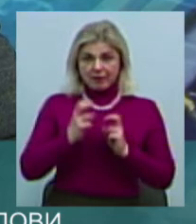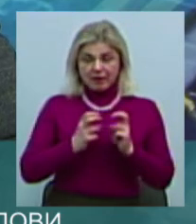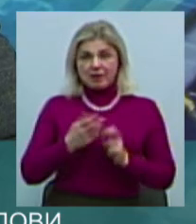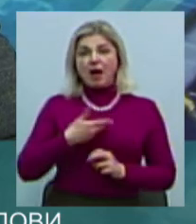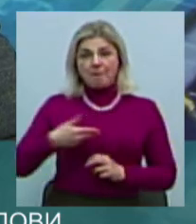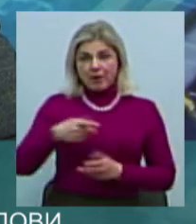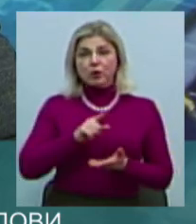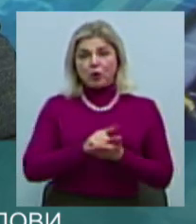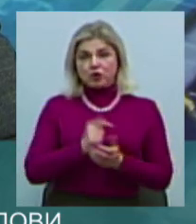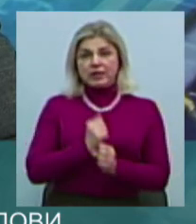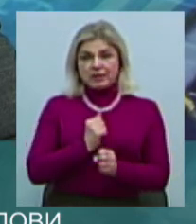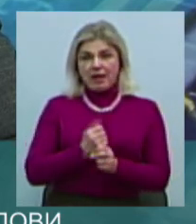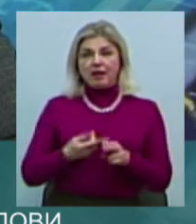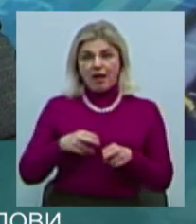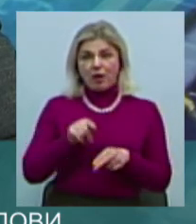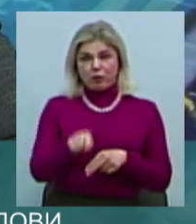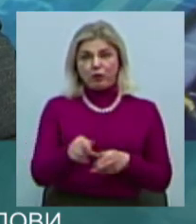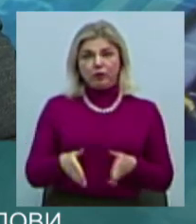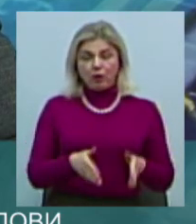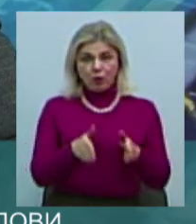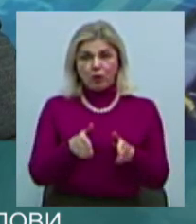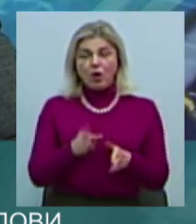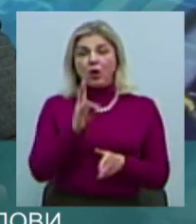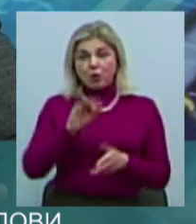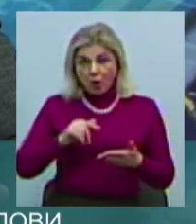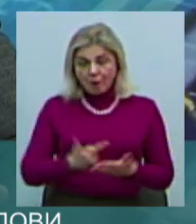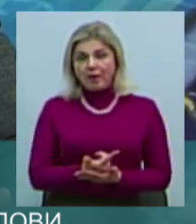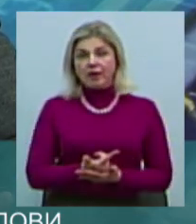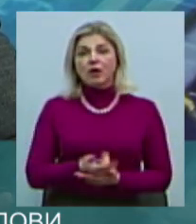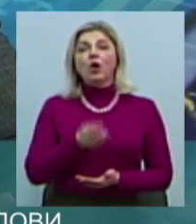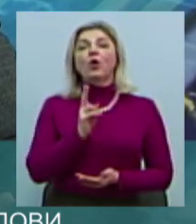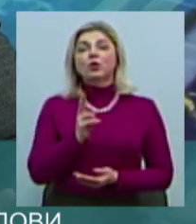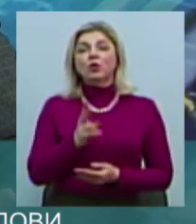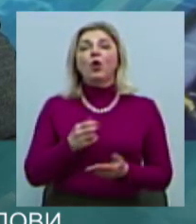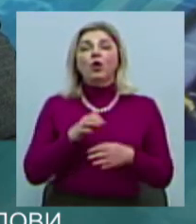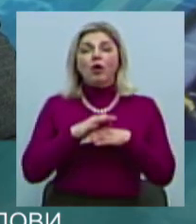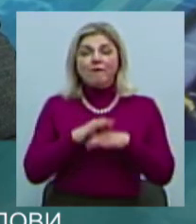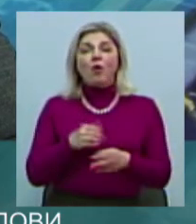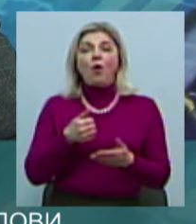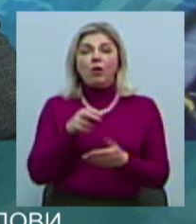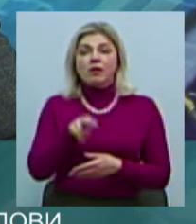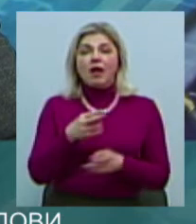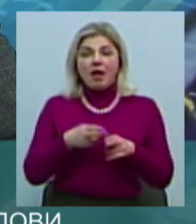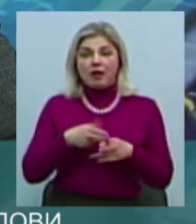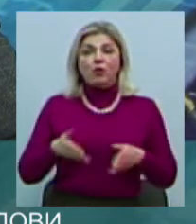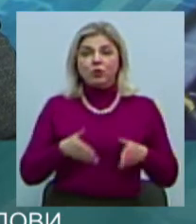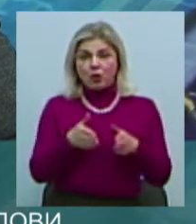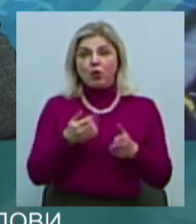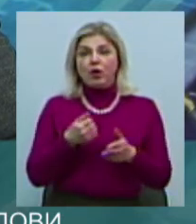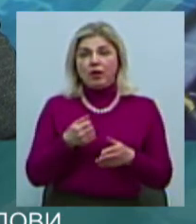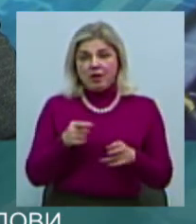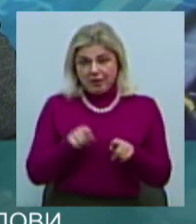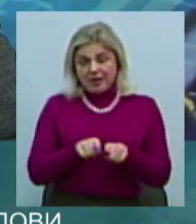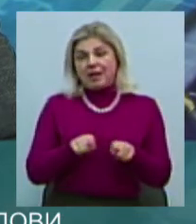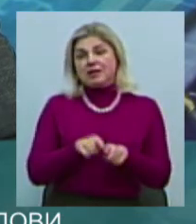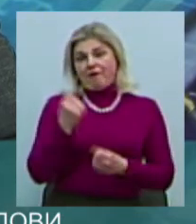повинні зробити дорогу, звісно. Ну, опять же, хто довів цю дорогу до цього стану? Ті ж самі. Ті